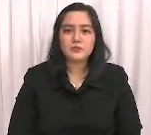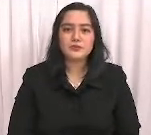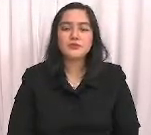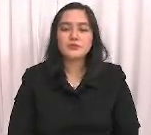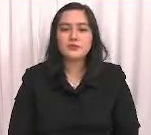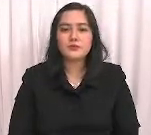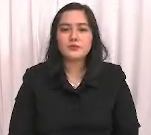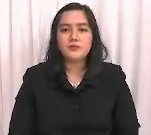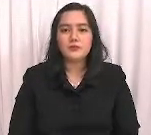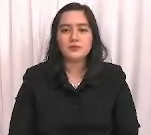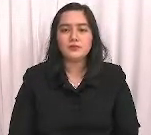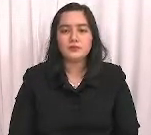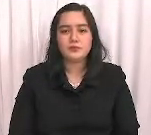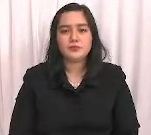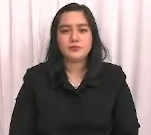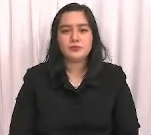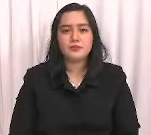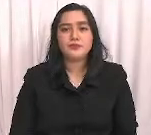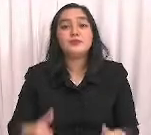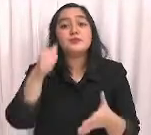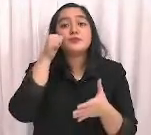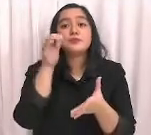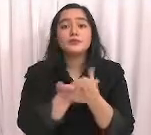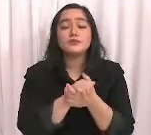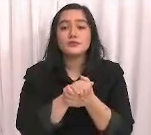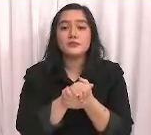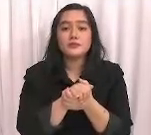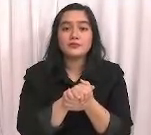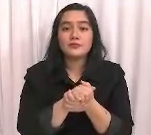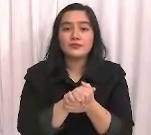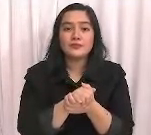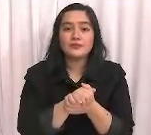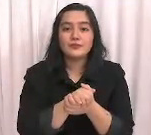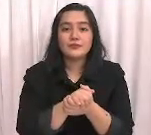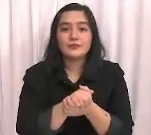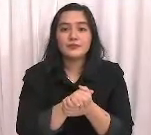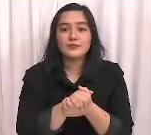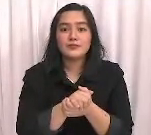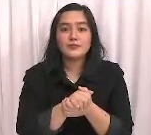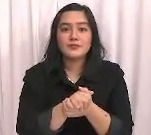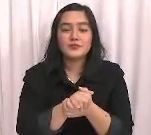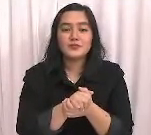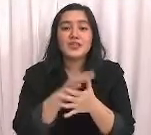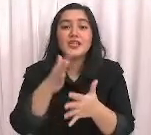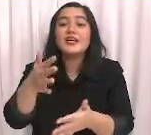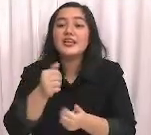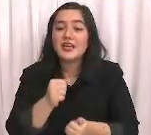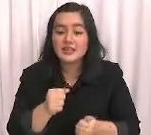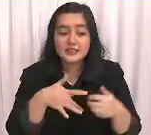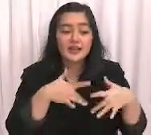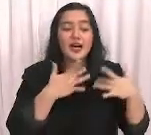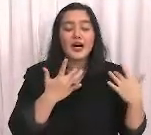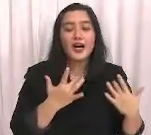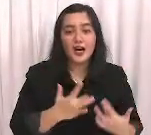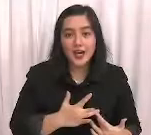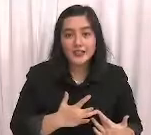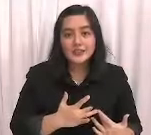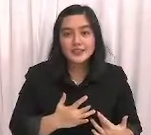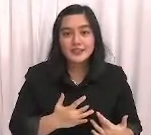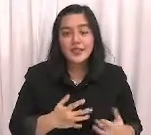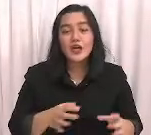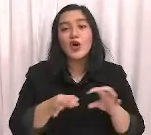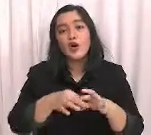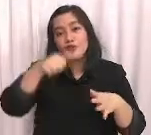ito pong asawa, yung babaeng ito, nakuha niya ang puso ng kanyang asawa